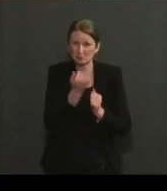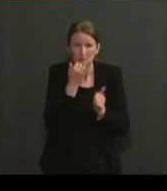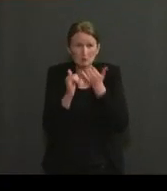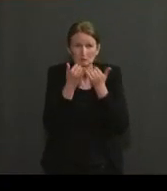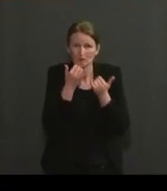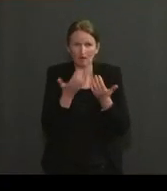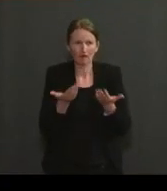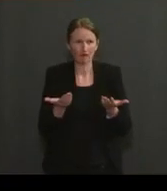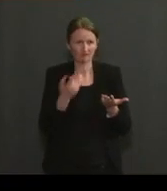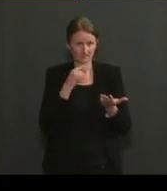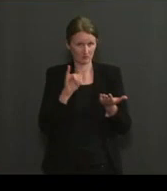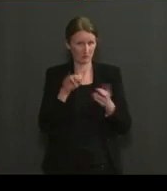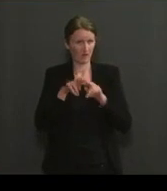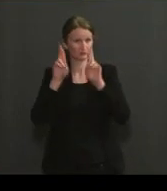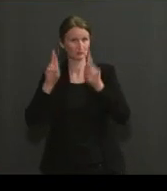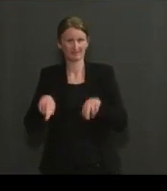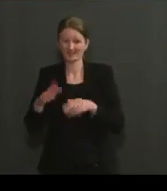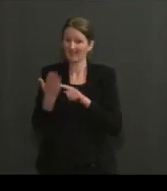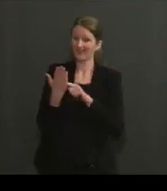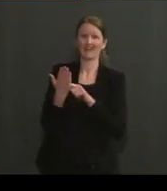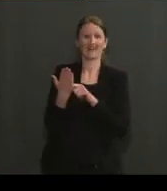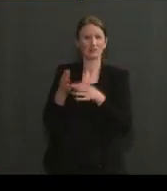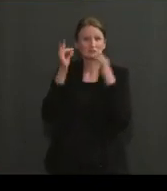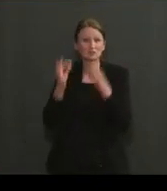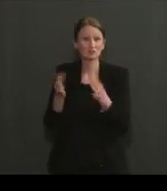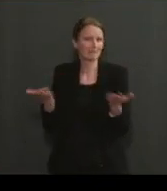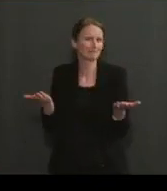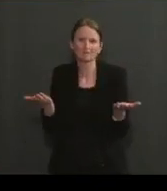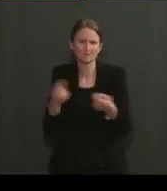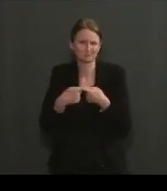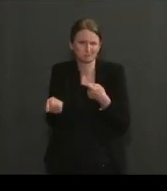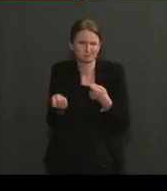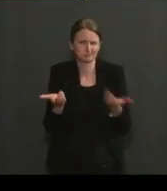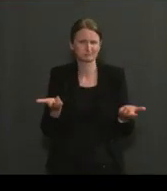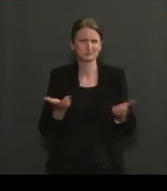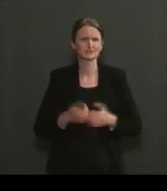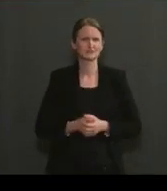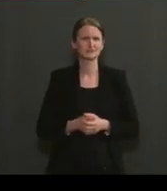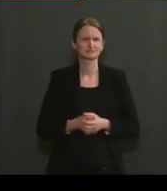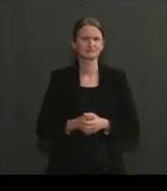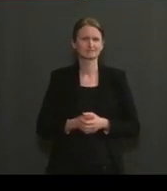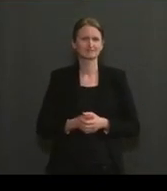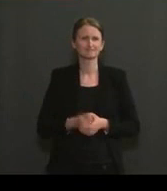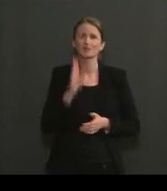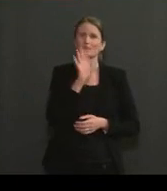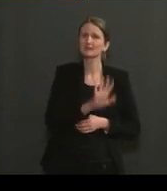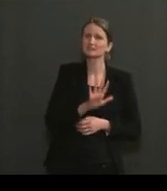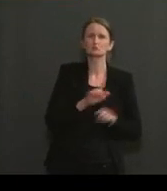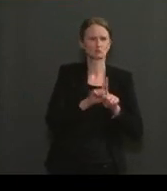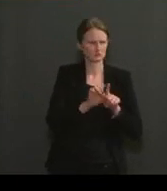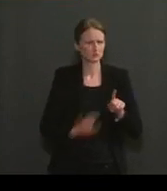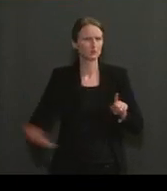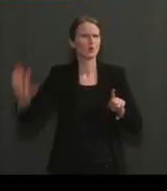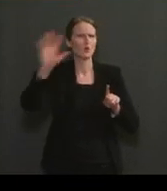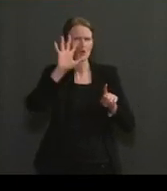est faible, pour ne pas dire nulle. En Belgique, comme dans beaucoup de pays européens, nous avons actuellement tablé sur le fait